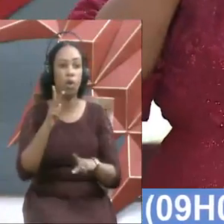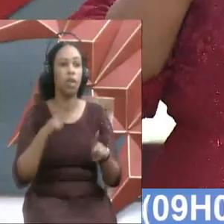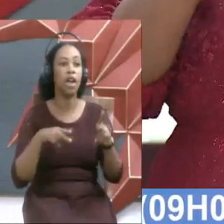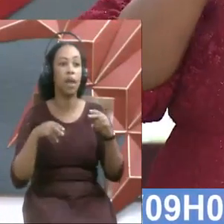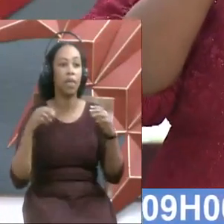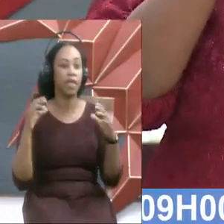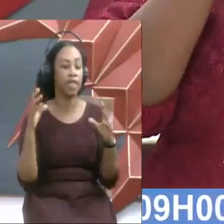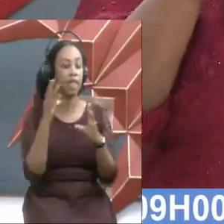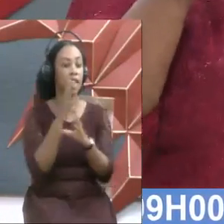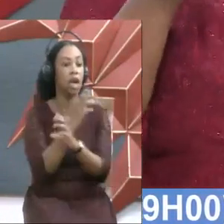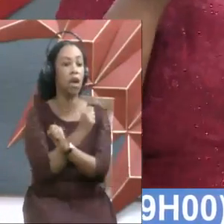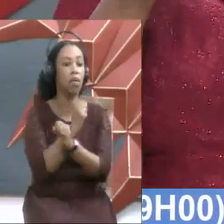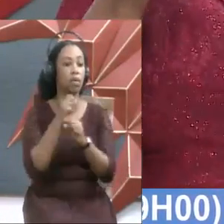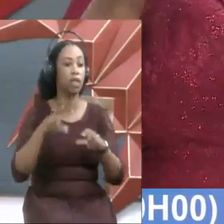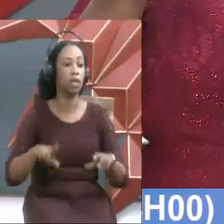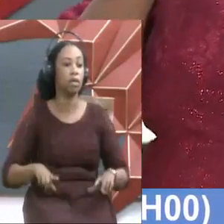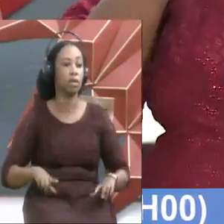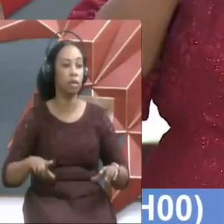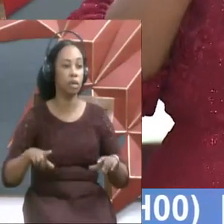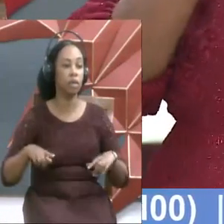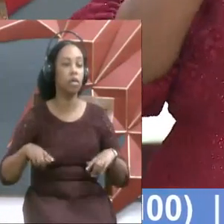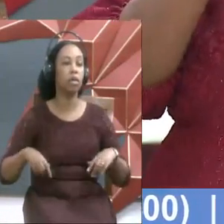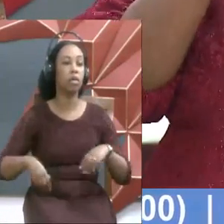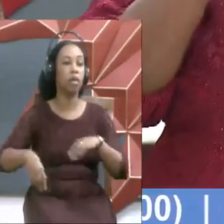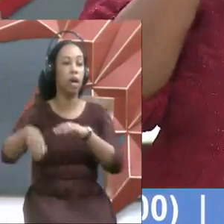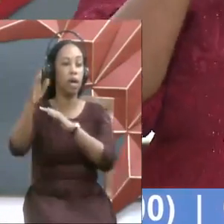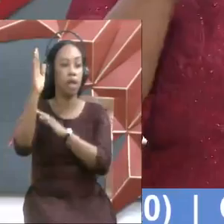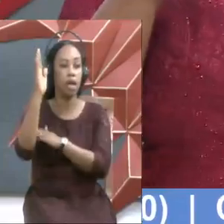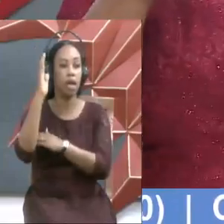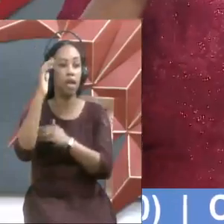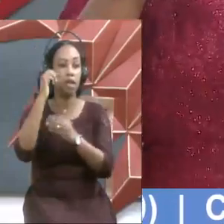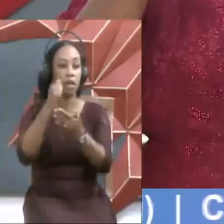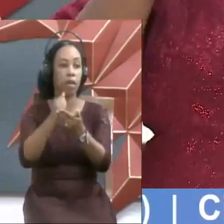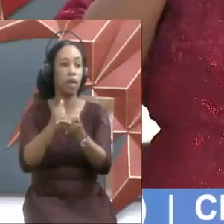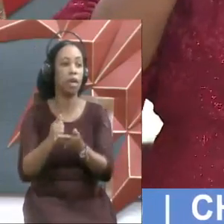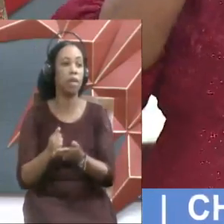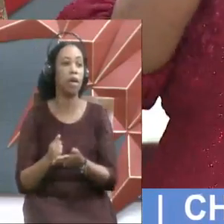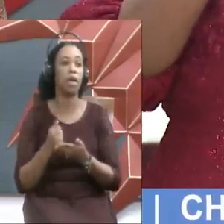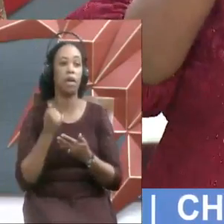una yabula mana kabara mana bawe